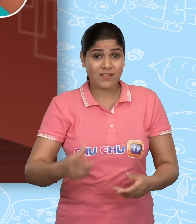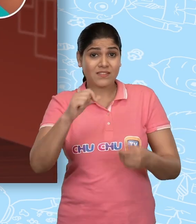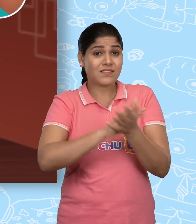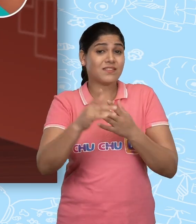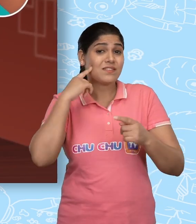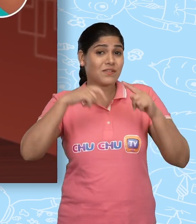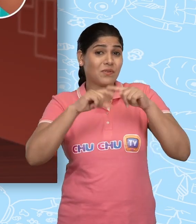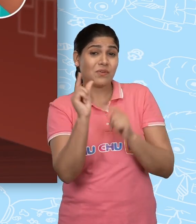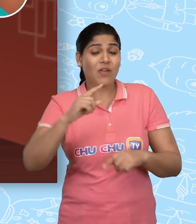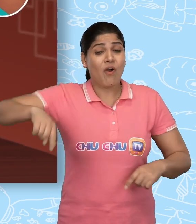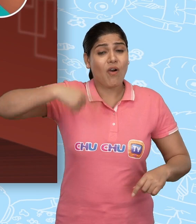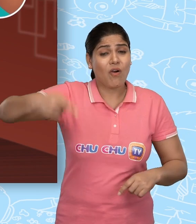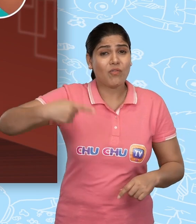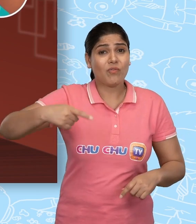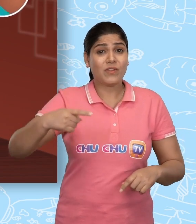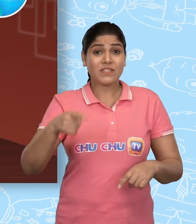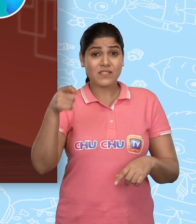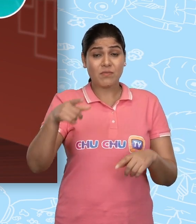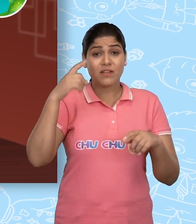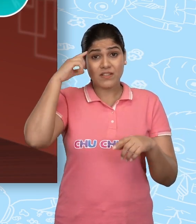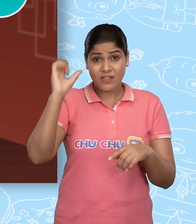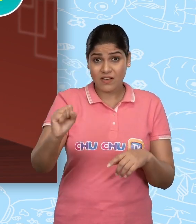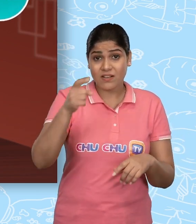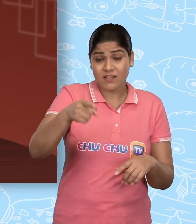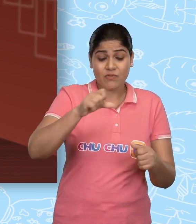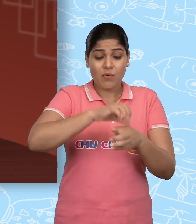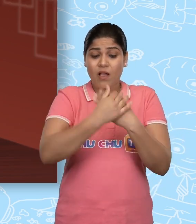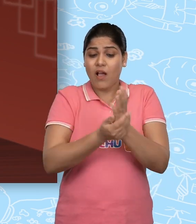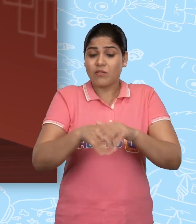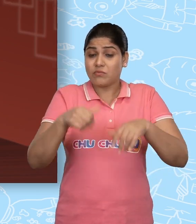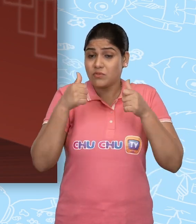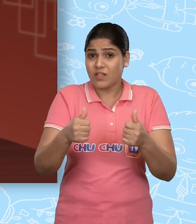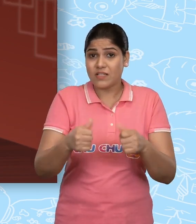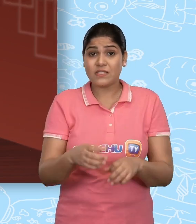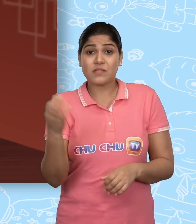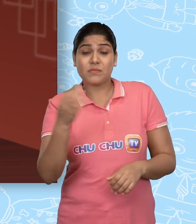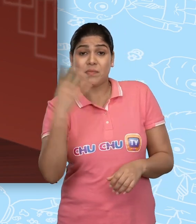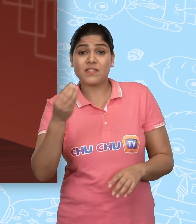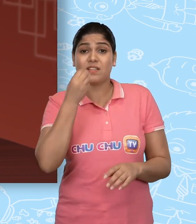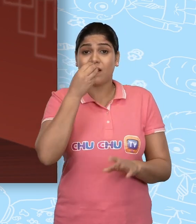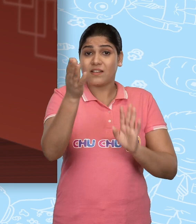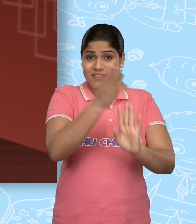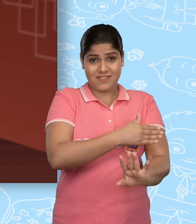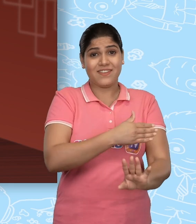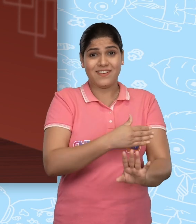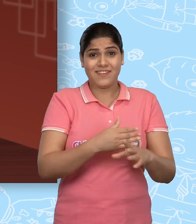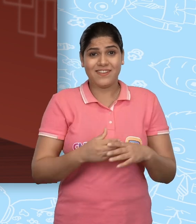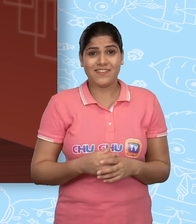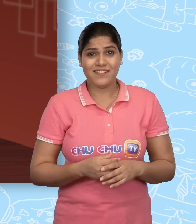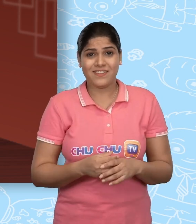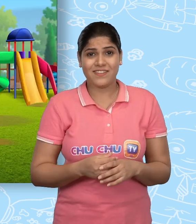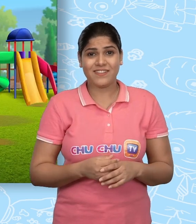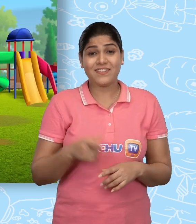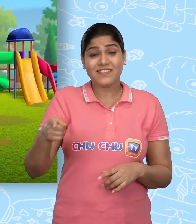इस बात का ध्यान रखा कि वो अपने हाथ अच्छे से धोया करे, खासकर खाना खाने से